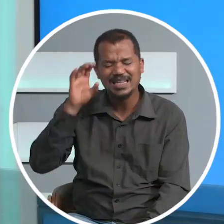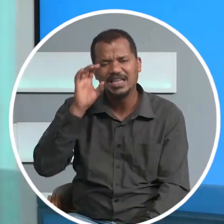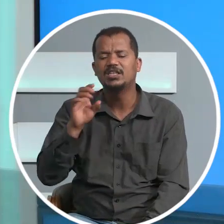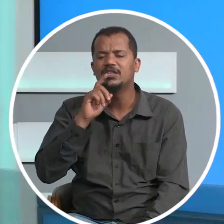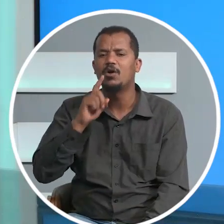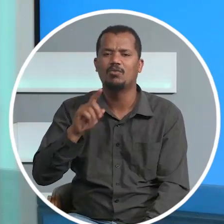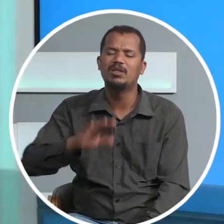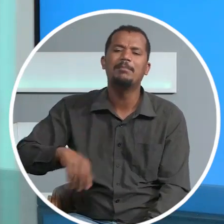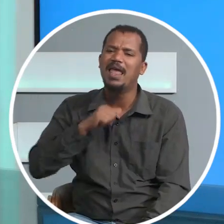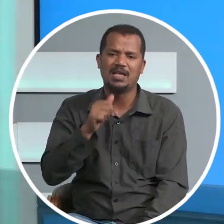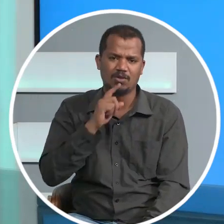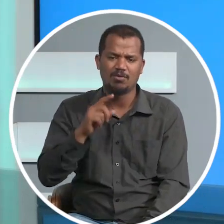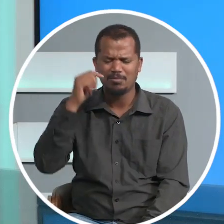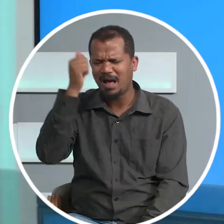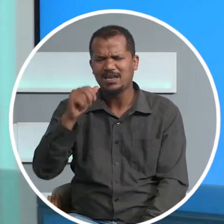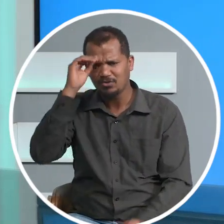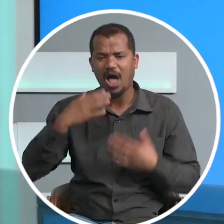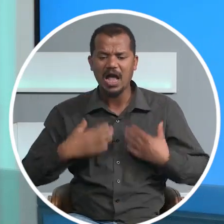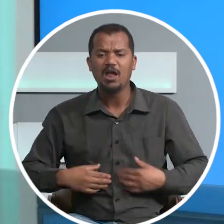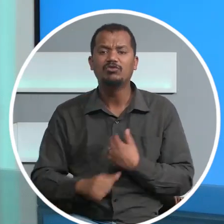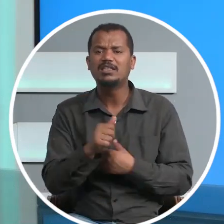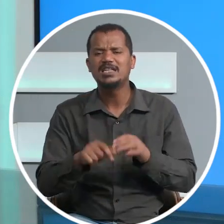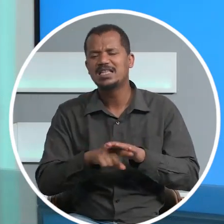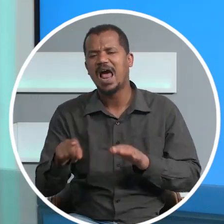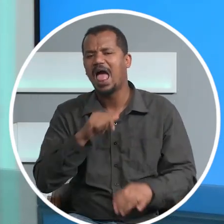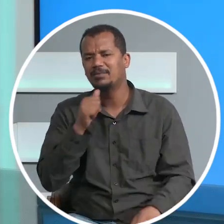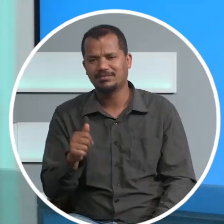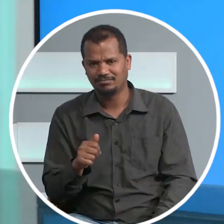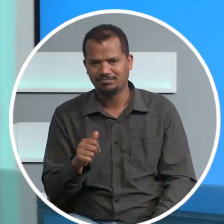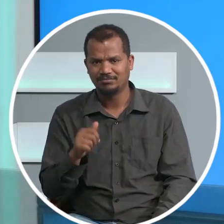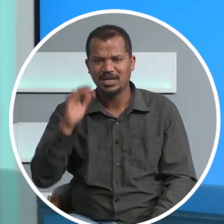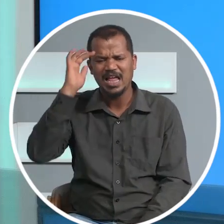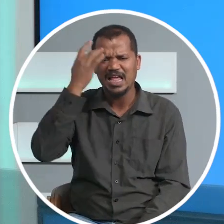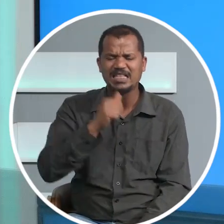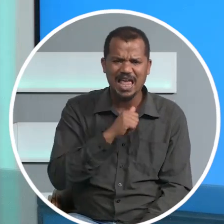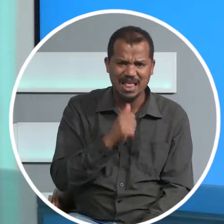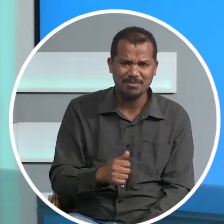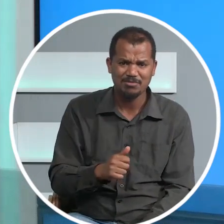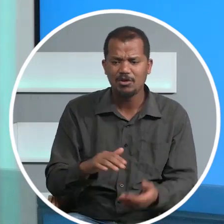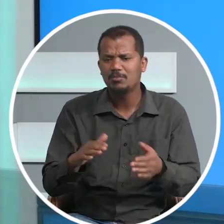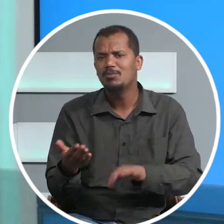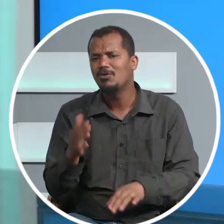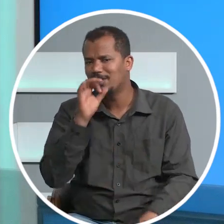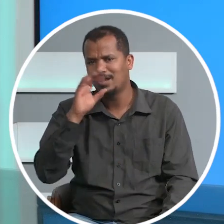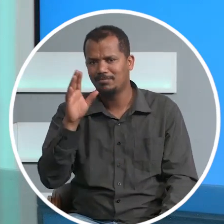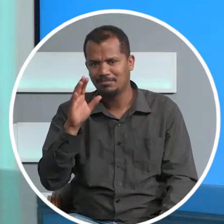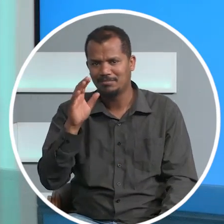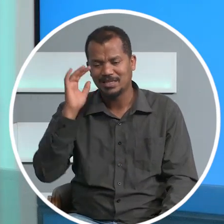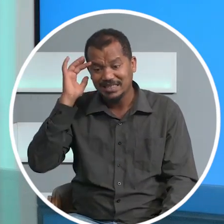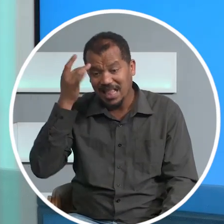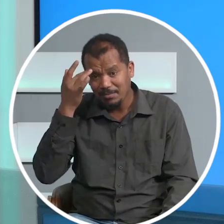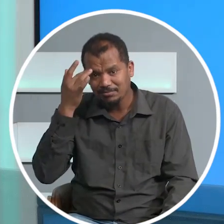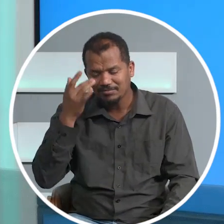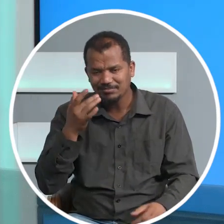የግድ ነው የማይቀር ነው። እና ማንም ሰው ዲዚብሊቲን አያመልጠውም። ሳይታመም የሚሞት የለም፣ ሲታመም